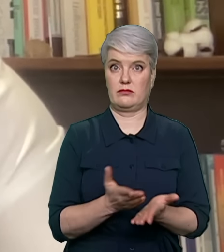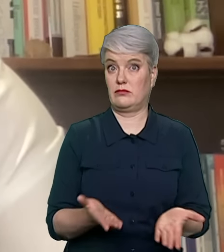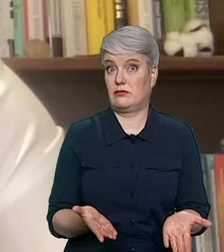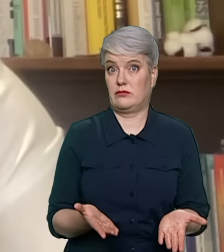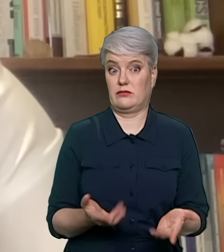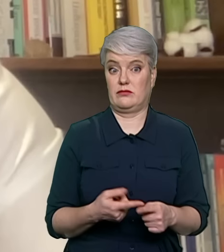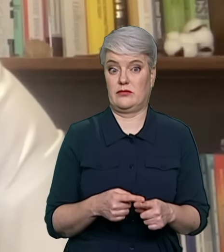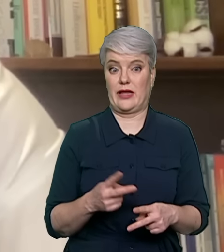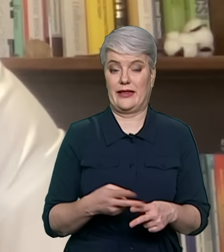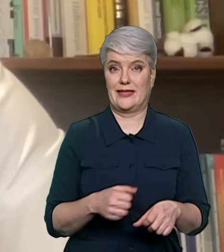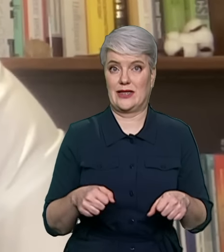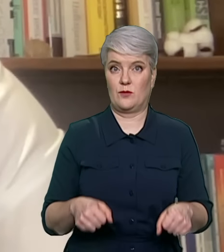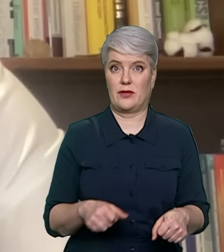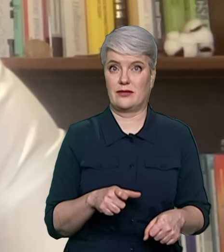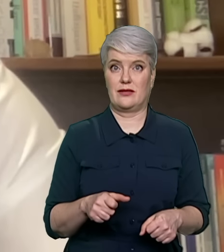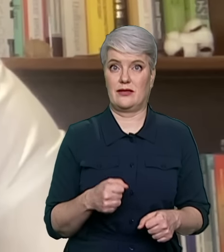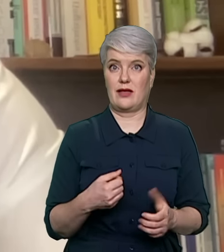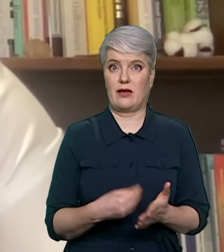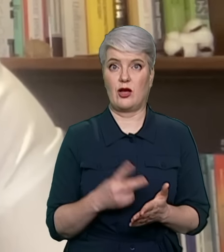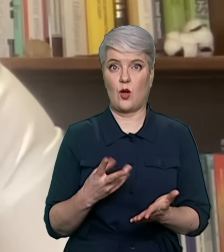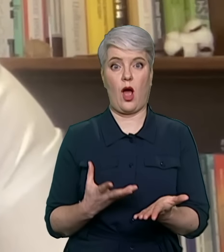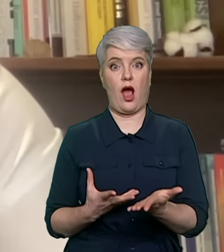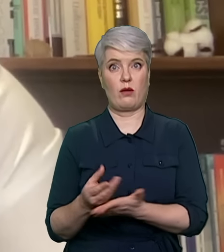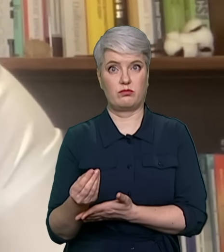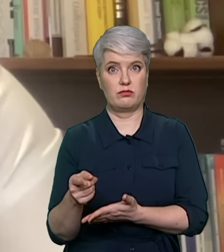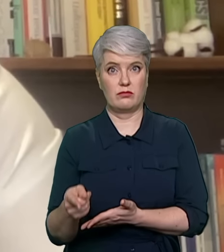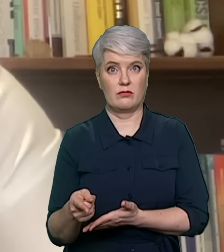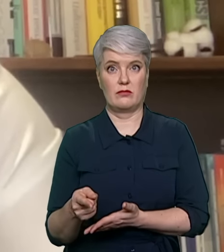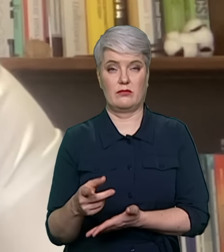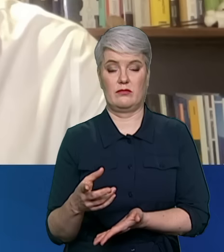майновим, якщо хочете. Да? Тобто, хто платить гроші, той